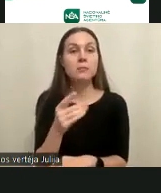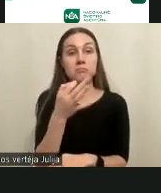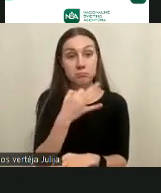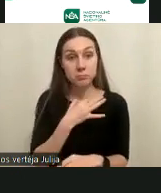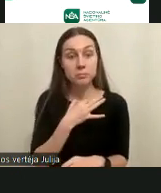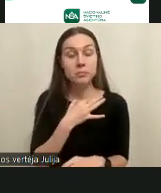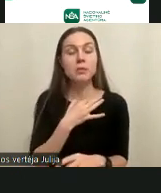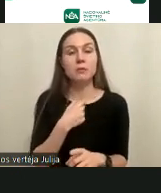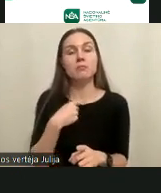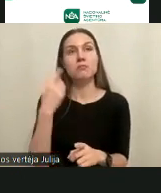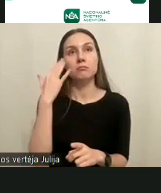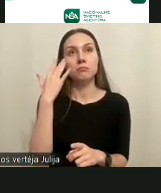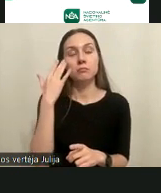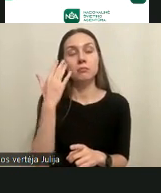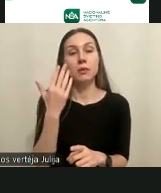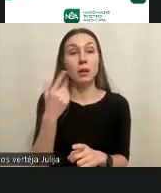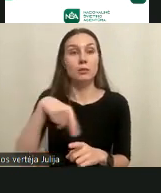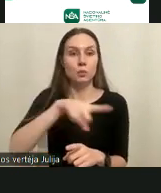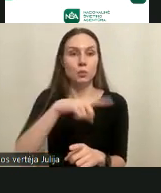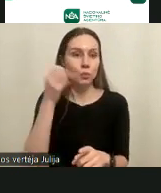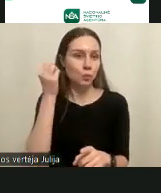kad jūs tikrai suprantate.